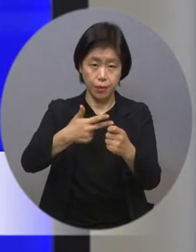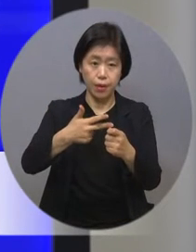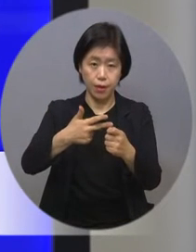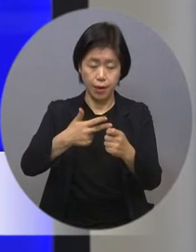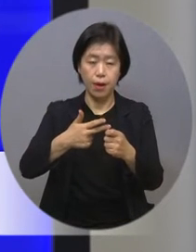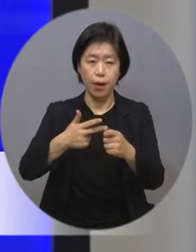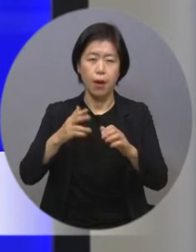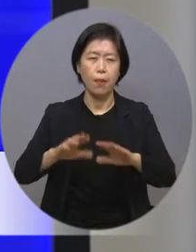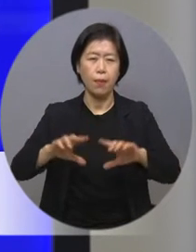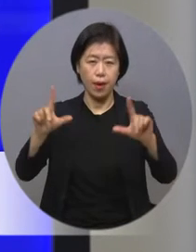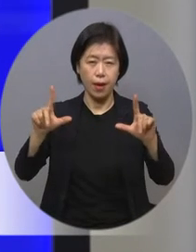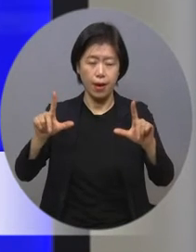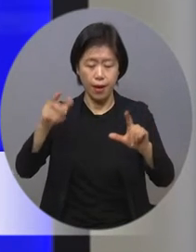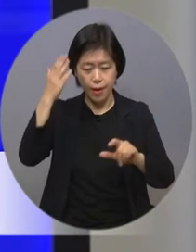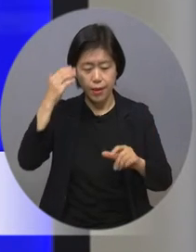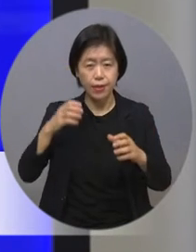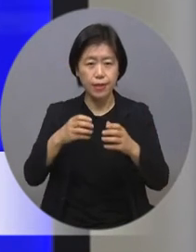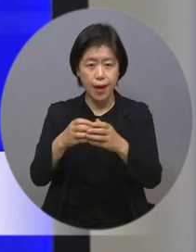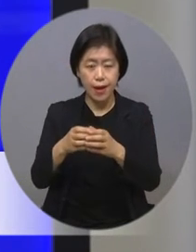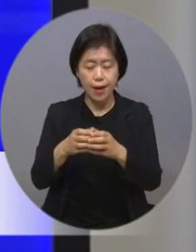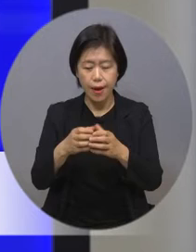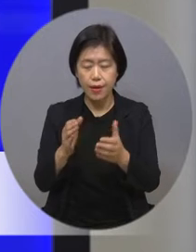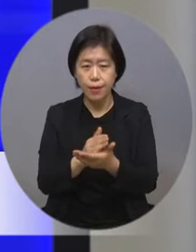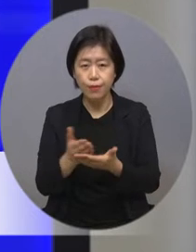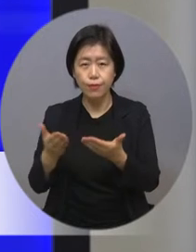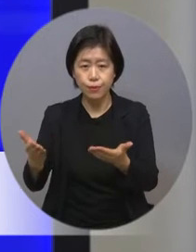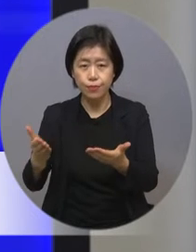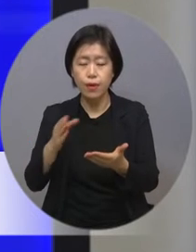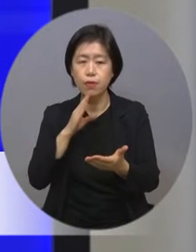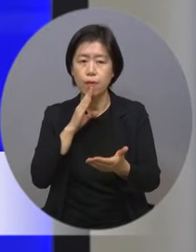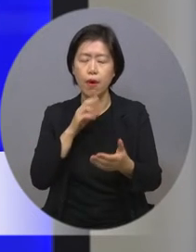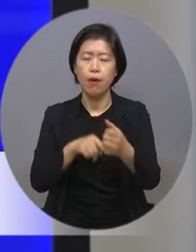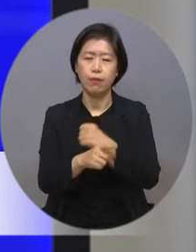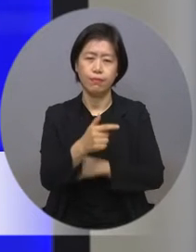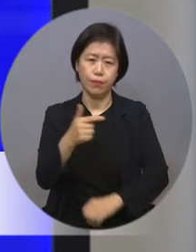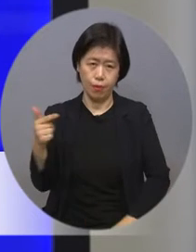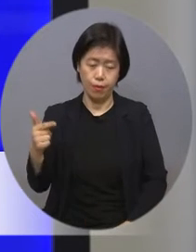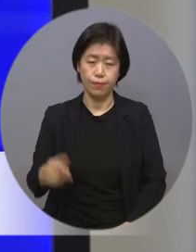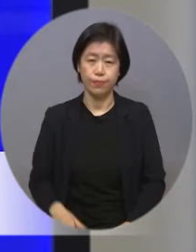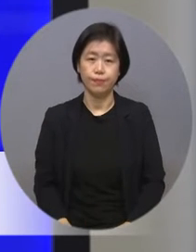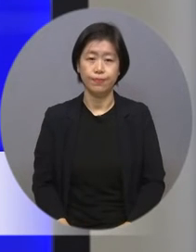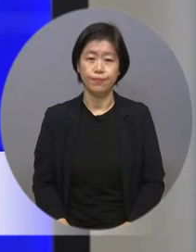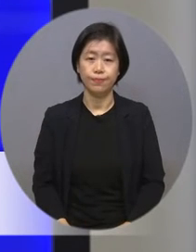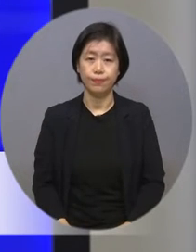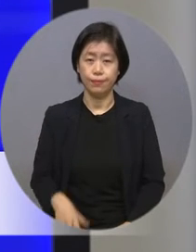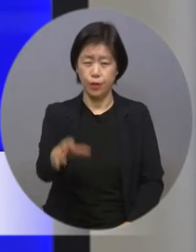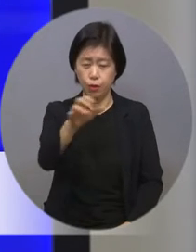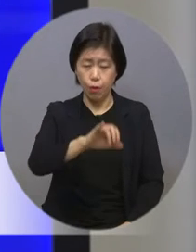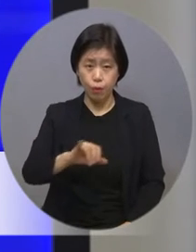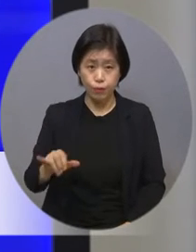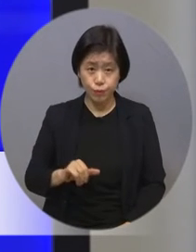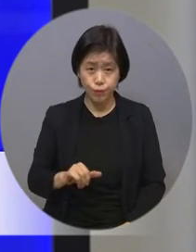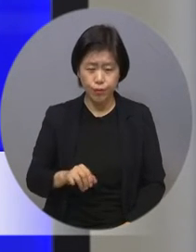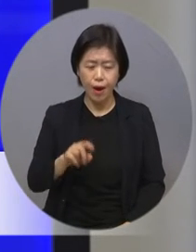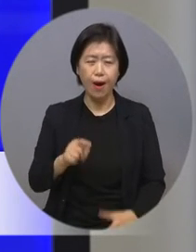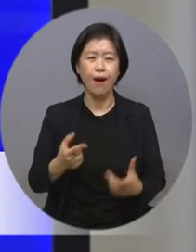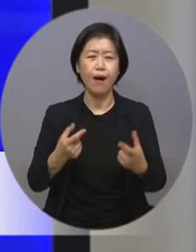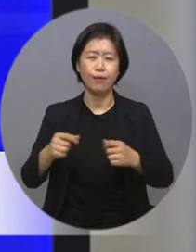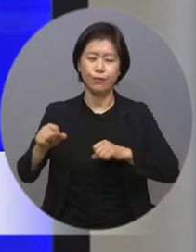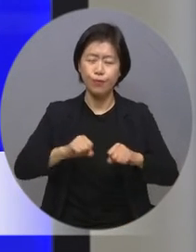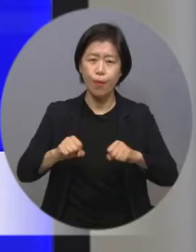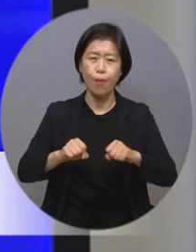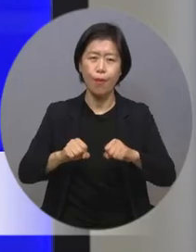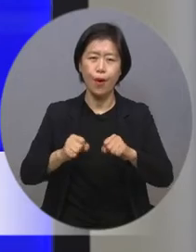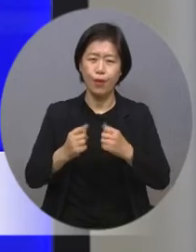나눔 발대식은 아주 의미가 커다랗다고 생각하고 이 행사를 계기로 해서 전국으로 이러한 운동이